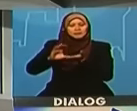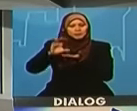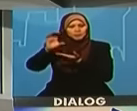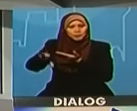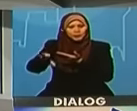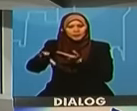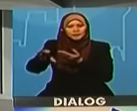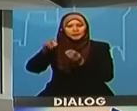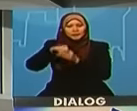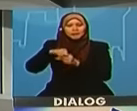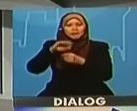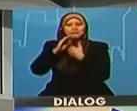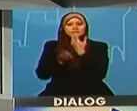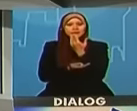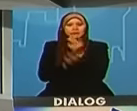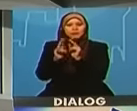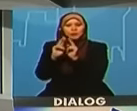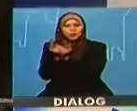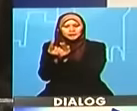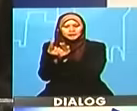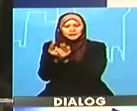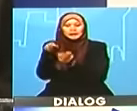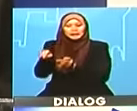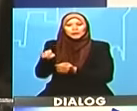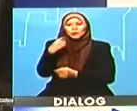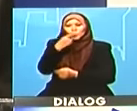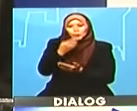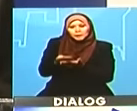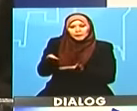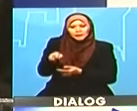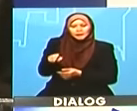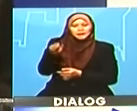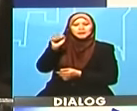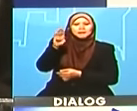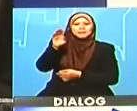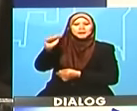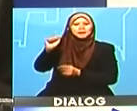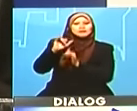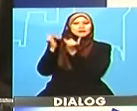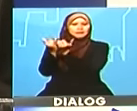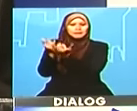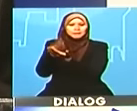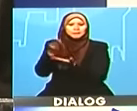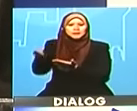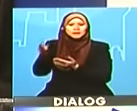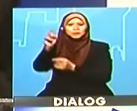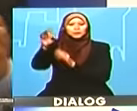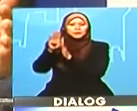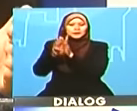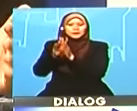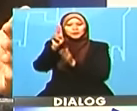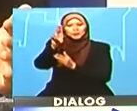sebagai funds unit. Okay. Ini dia beli oleh abang, rakan, 1 bilion, okay, US dollars. Mm.